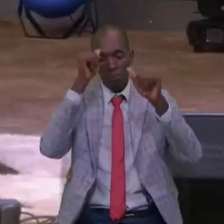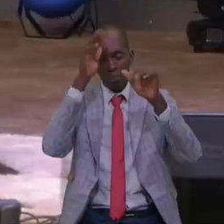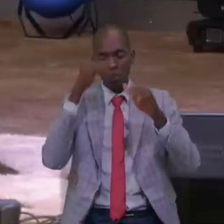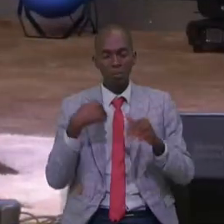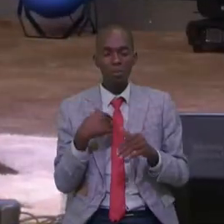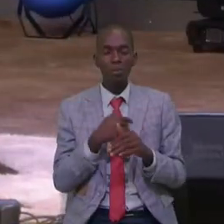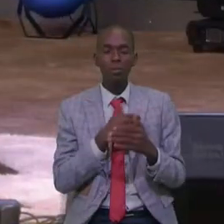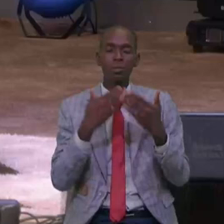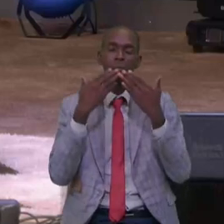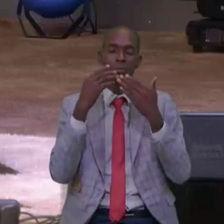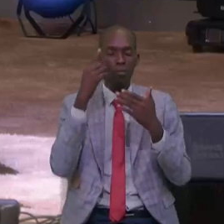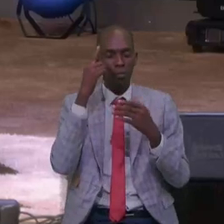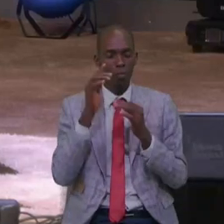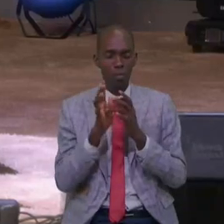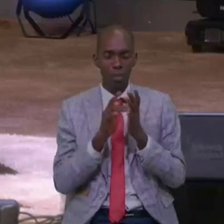Seigneur, merci.